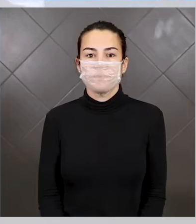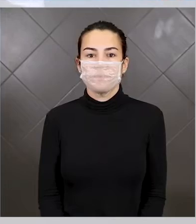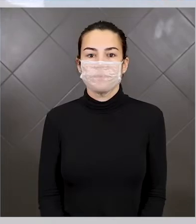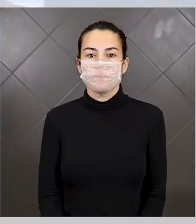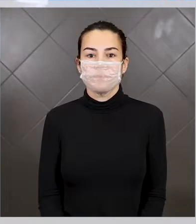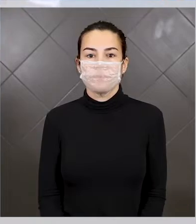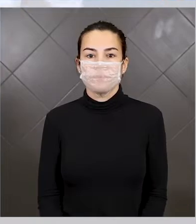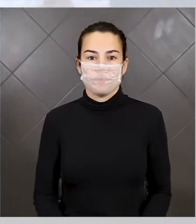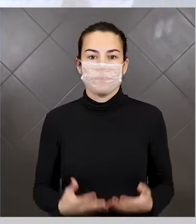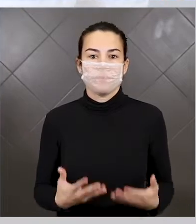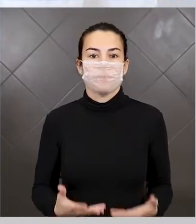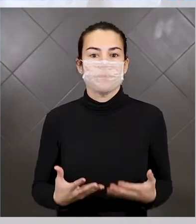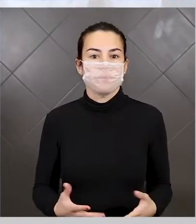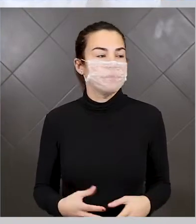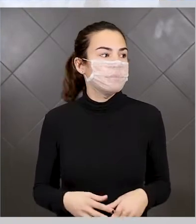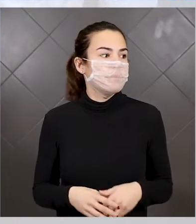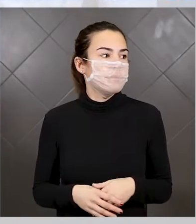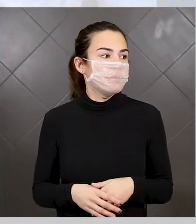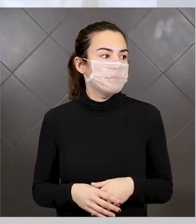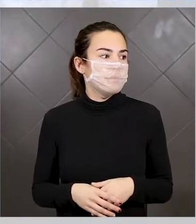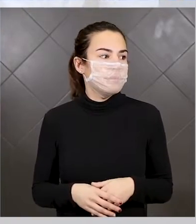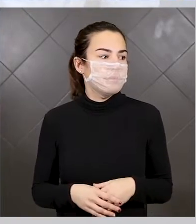I ara el que fem,